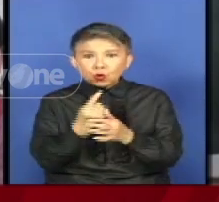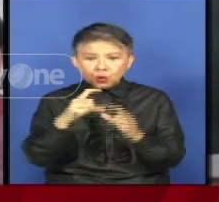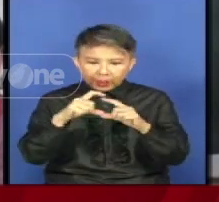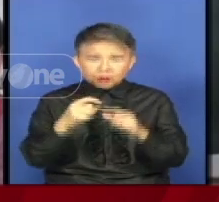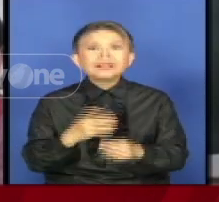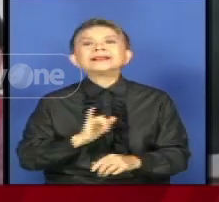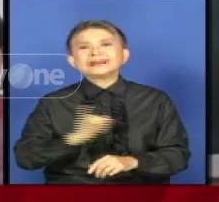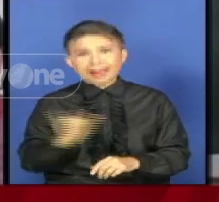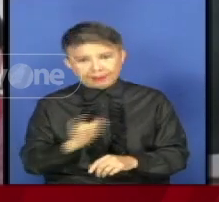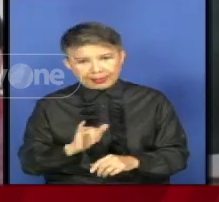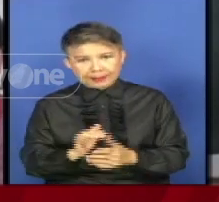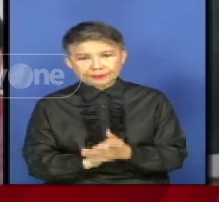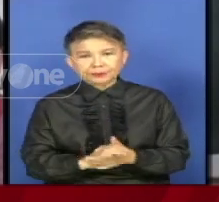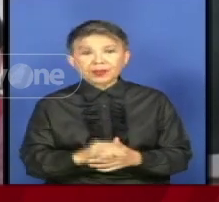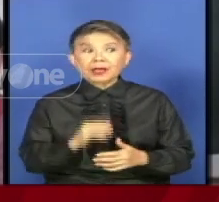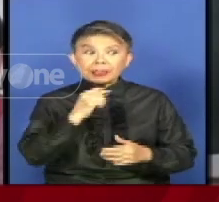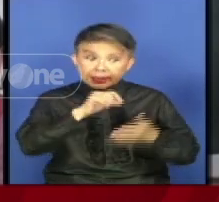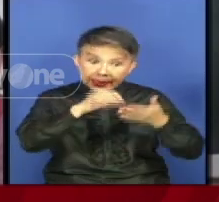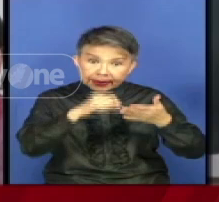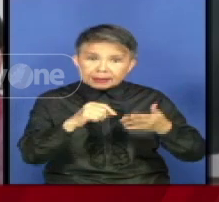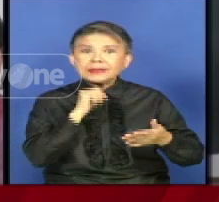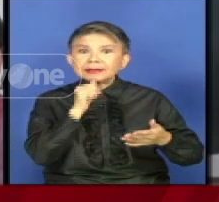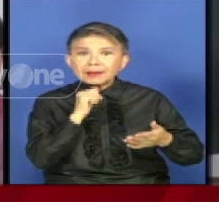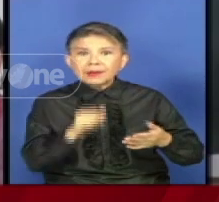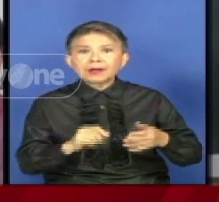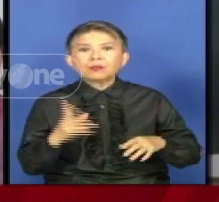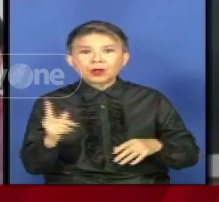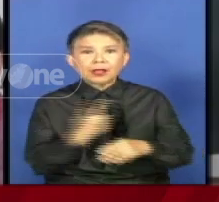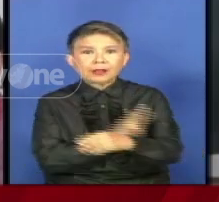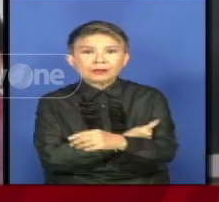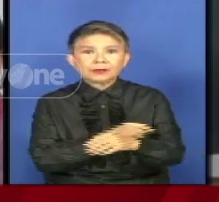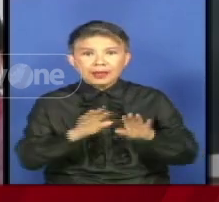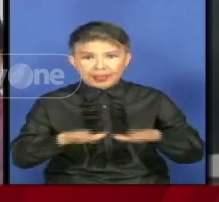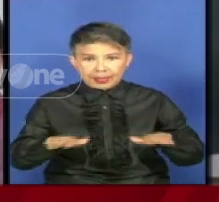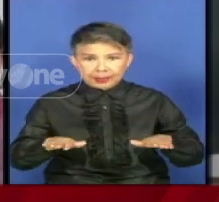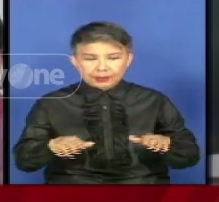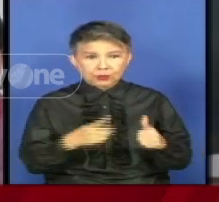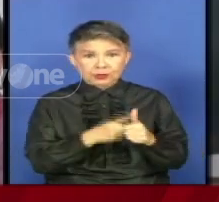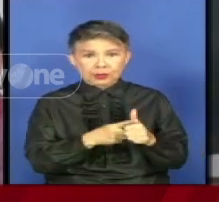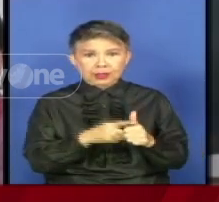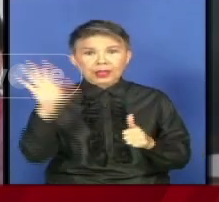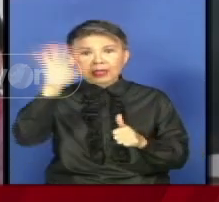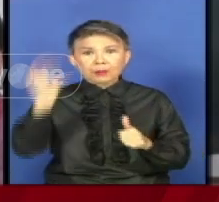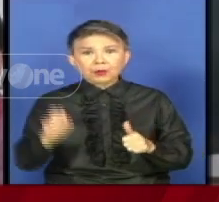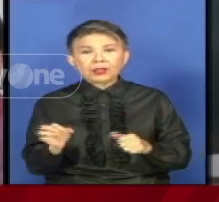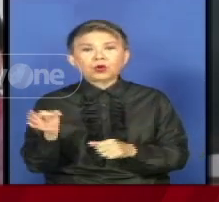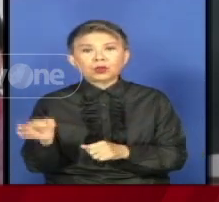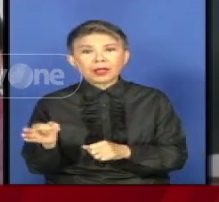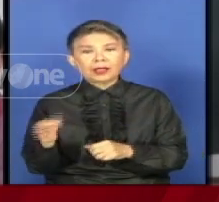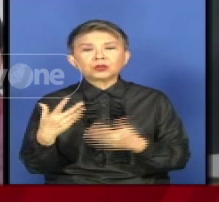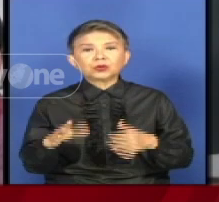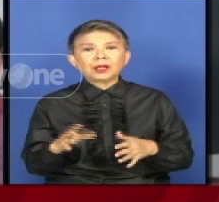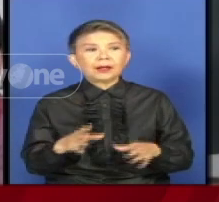perlu dijelaskan siapa yang boleh melakukan vaksinasi anak ini adalah kabupaten kota yang